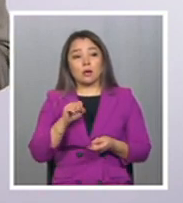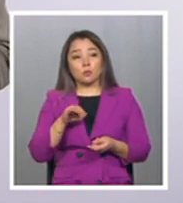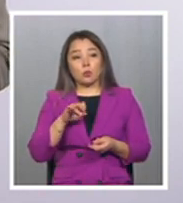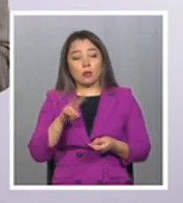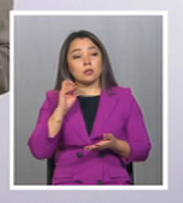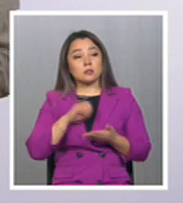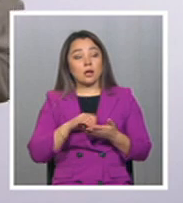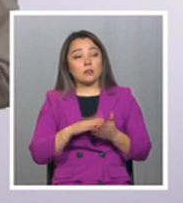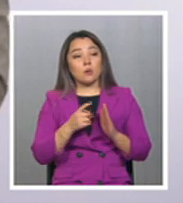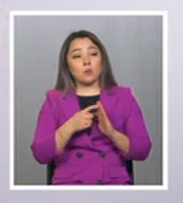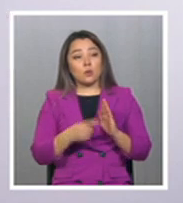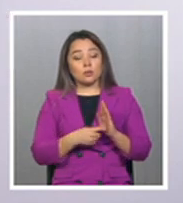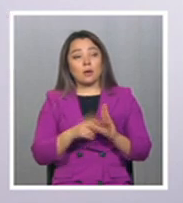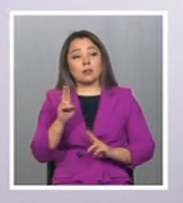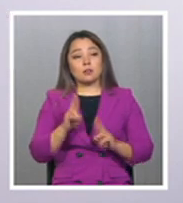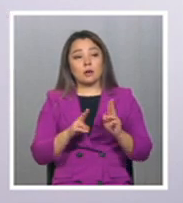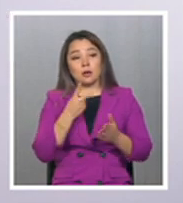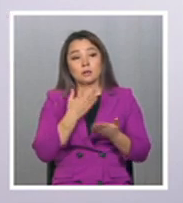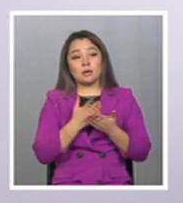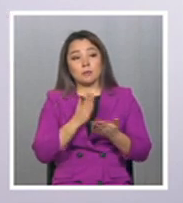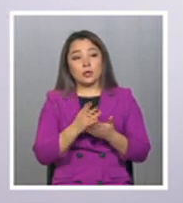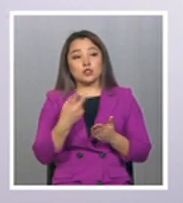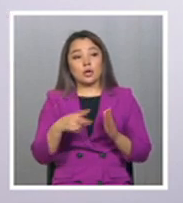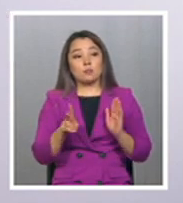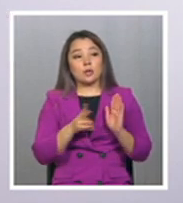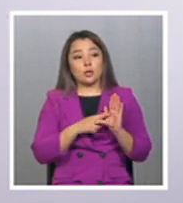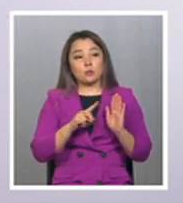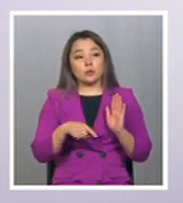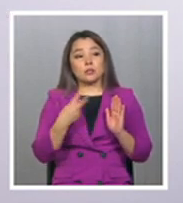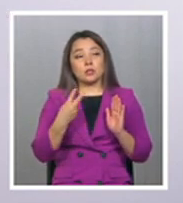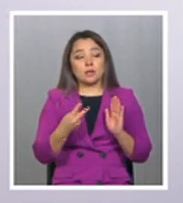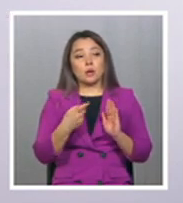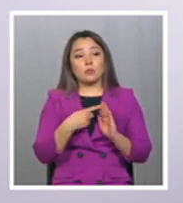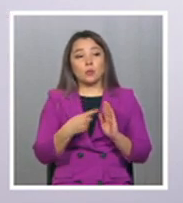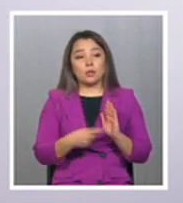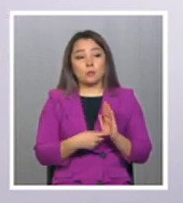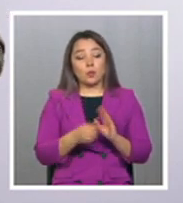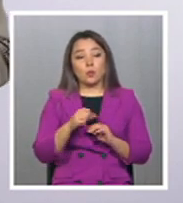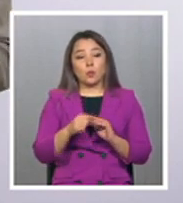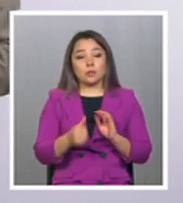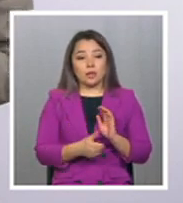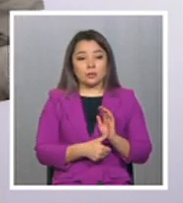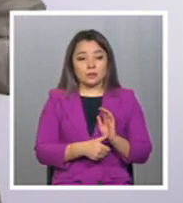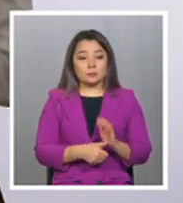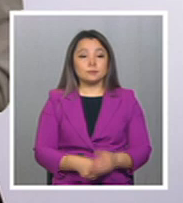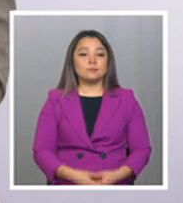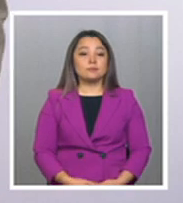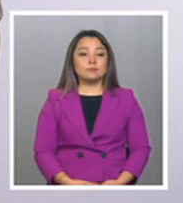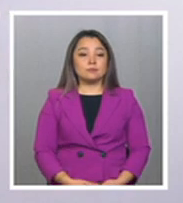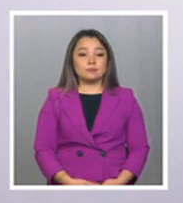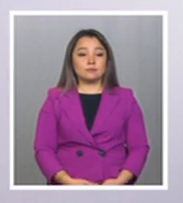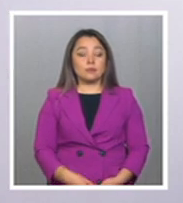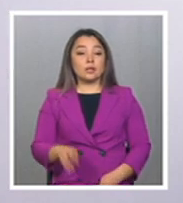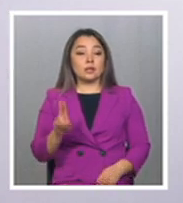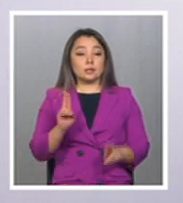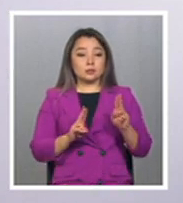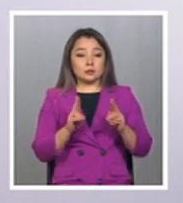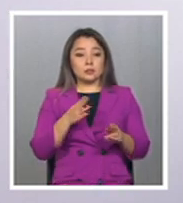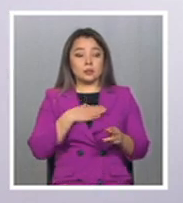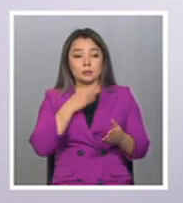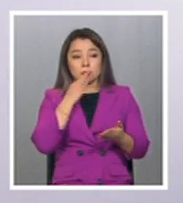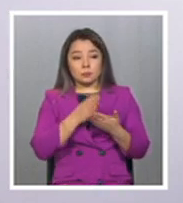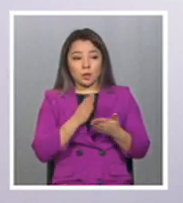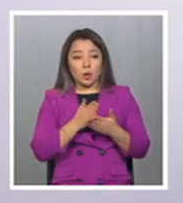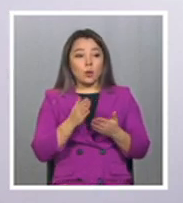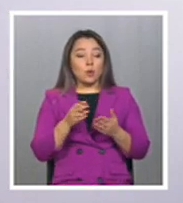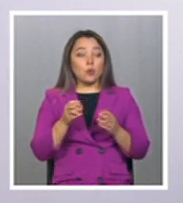деген әдісті қарастырайық. 27.2 мен 16-ның бөлінісі. Енді ереже бойынша біз алдымен